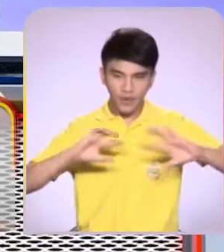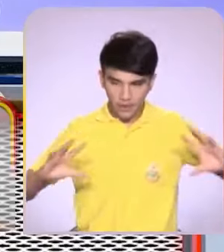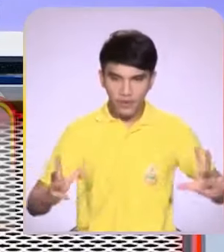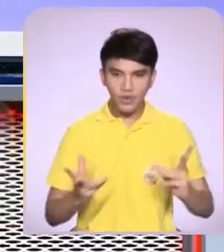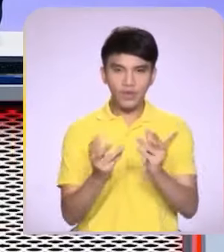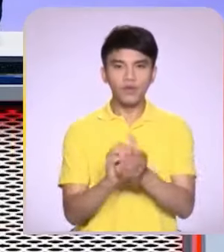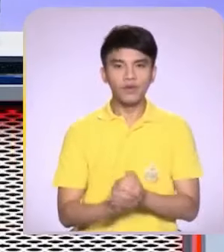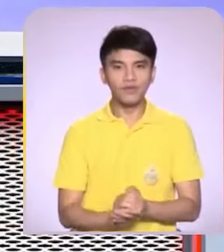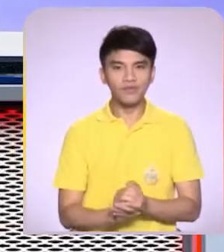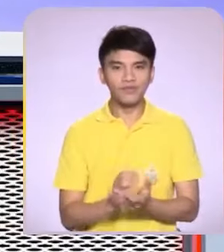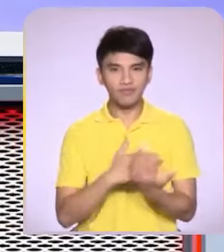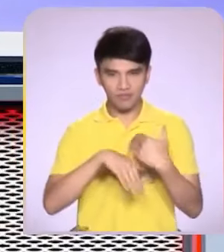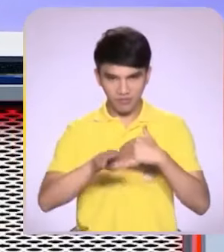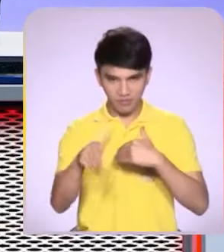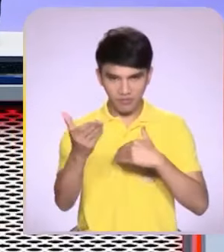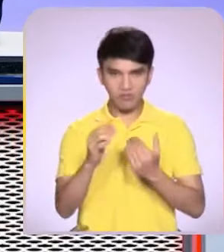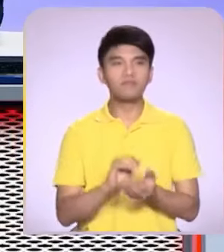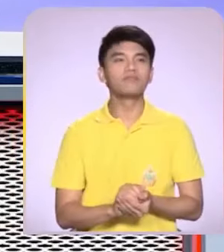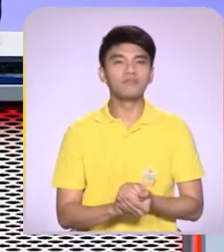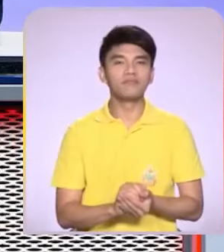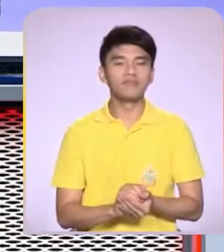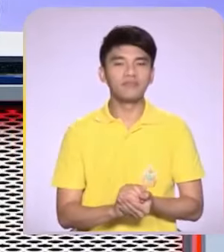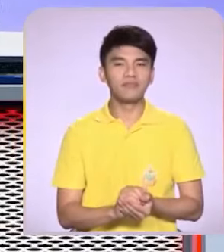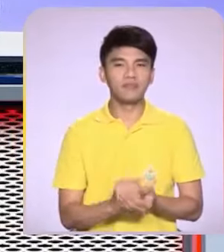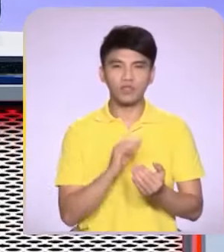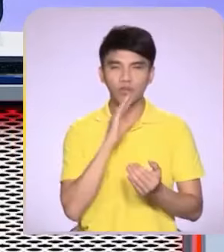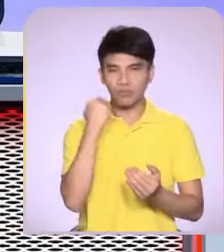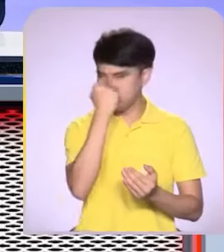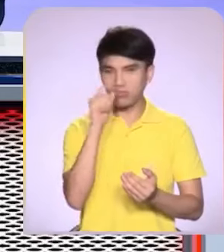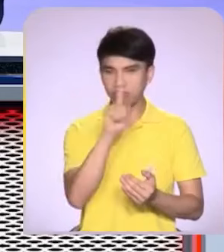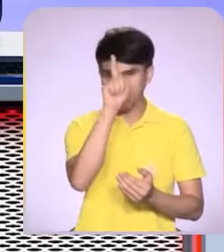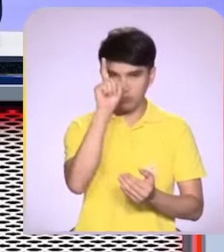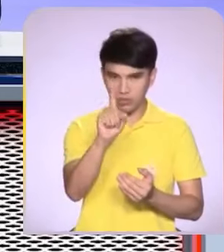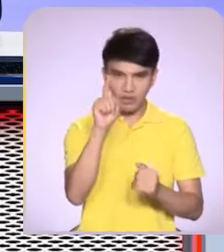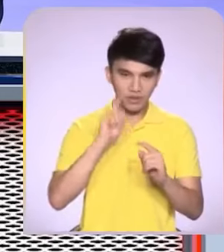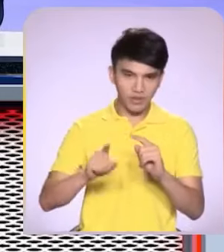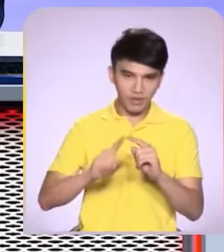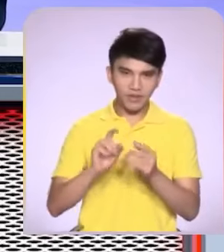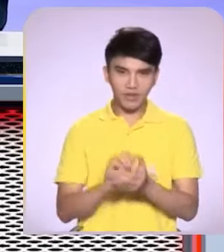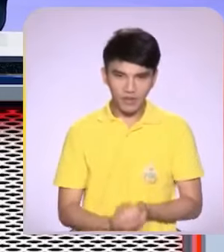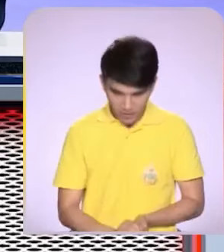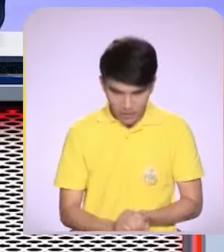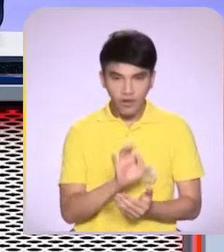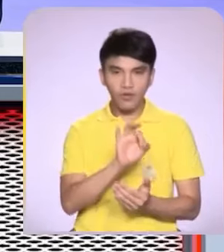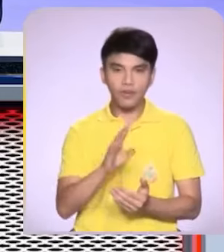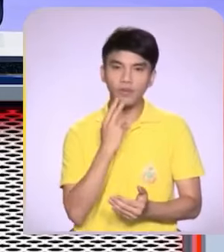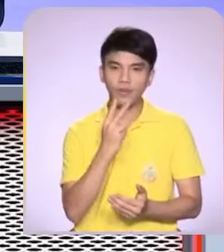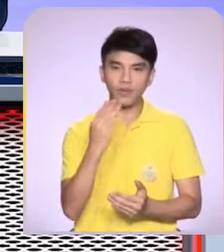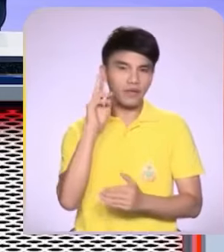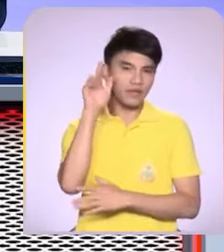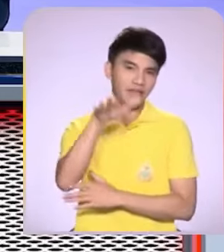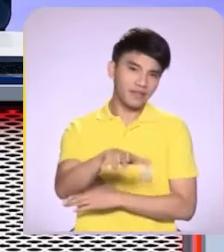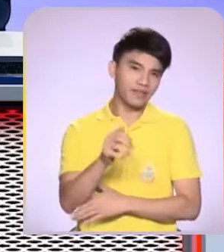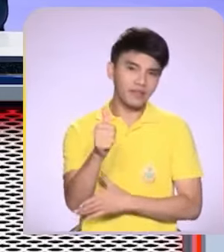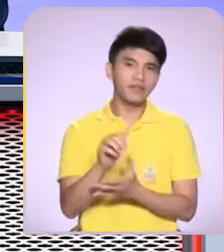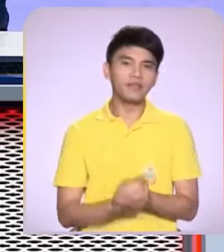ล้วค่ะคุณผู้ชมอาจารย์เราไปกันเถอะ ดี คุณผู้ชมคะถ้าใครมีข้อกฎหมายอะไรสงสัยนะคะสามารถส่งมาที่เพจ Facebook ของข่าวเย็น